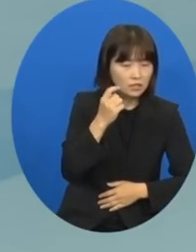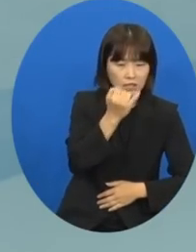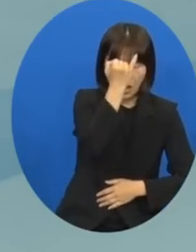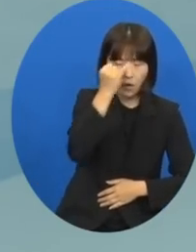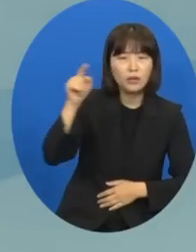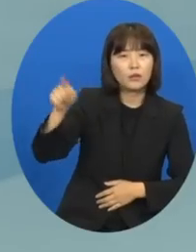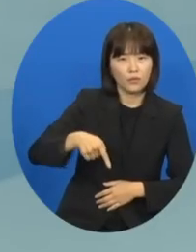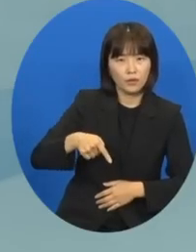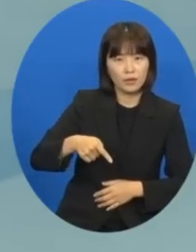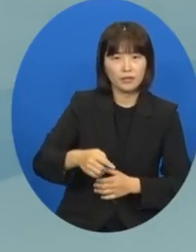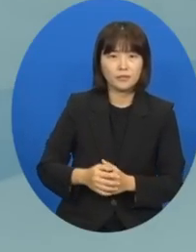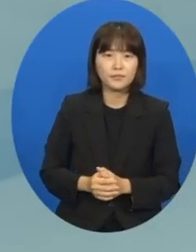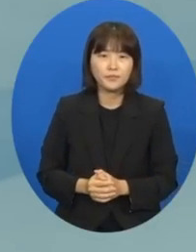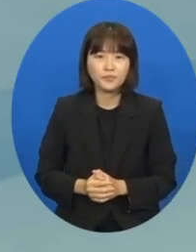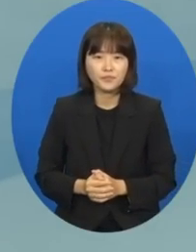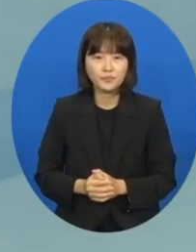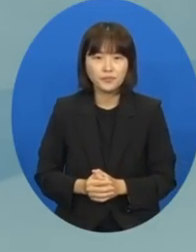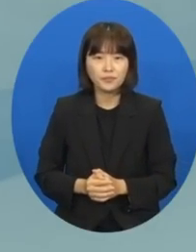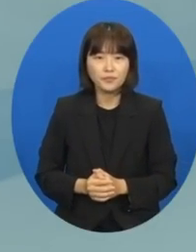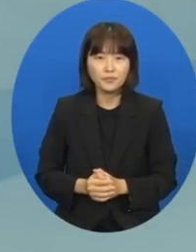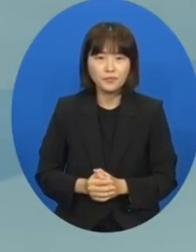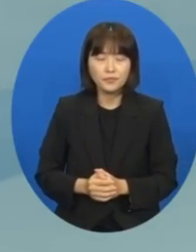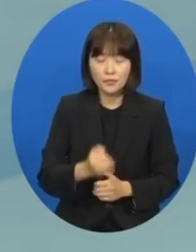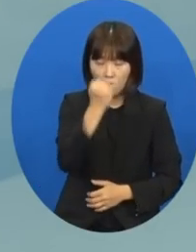아시죠? 하와는 말씀드린 대로